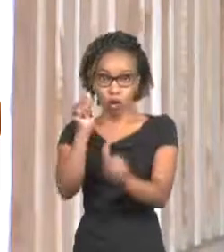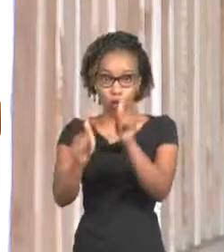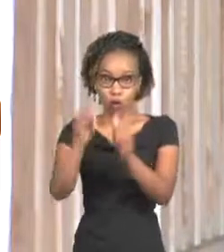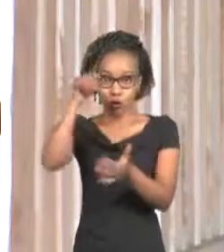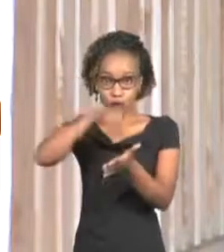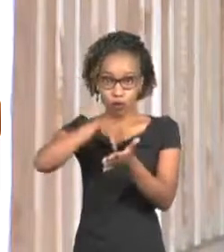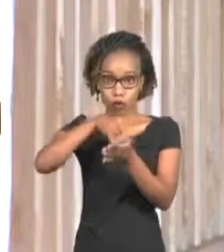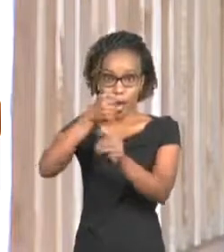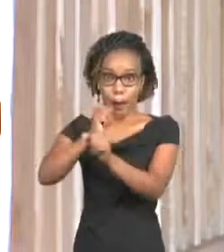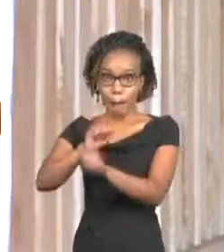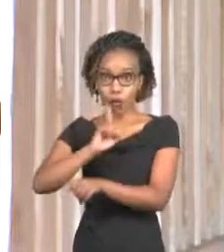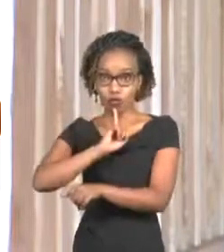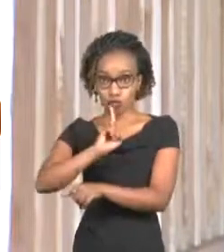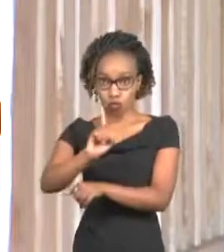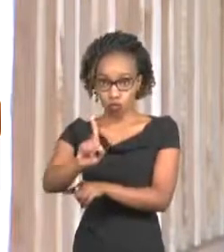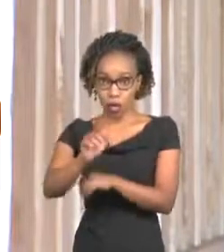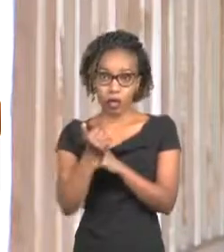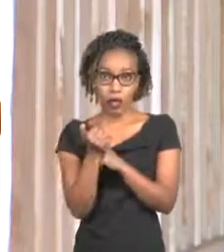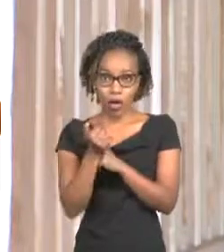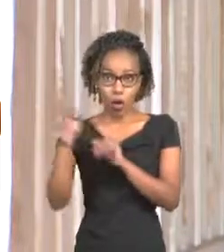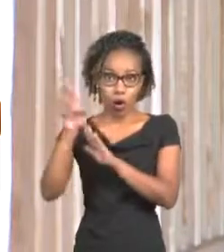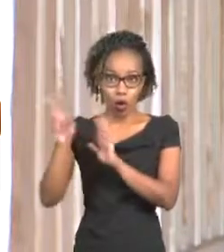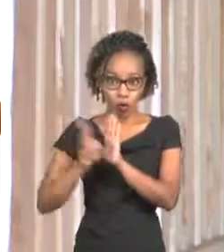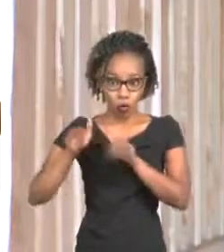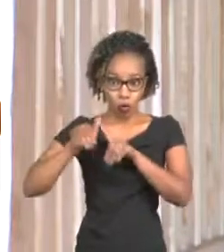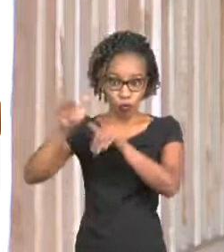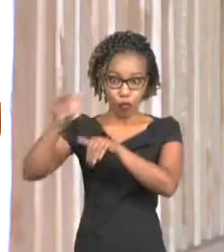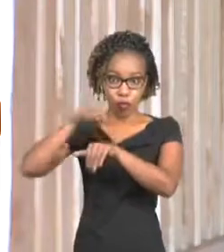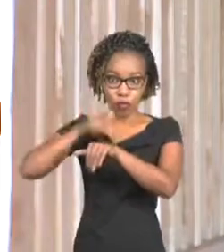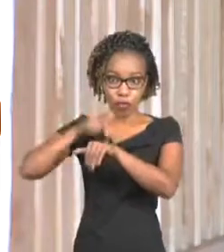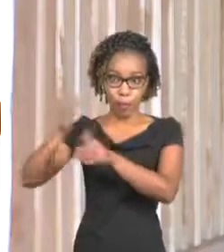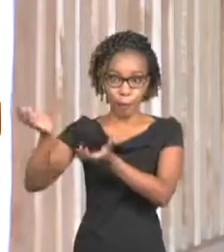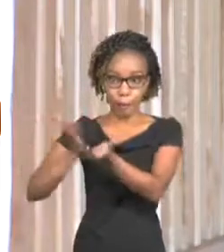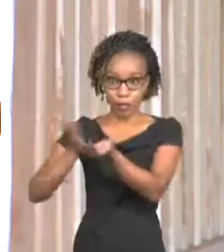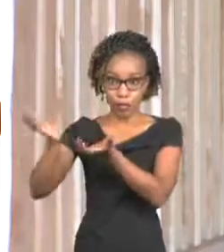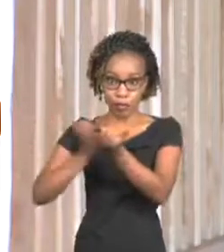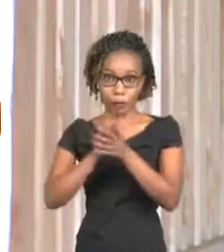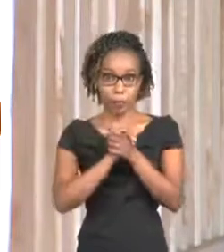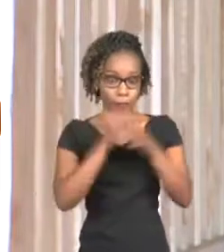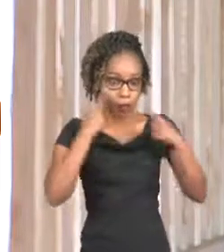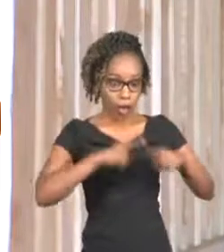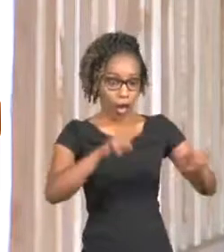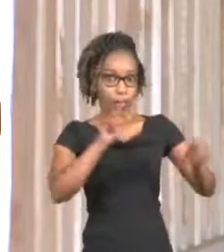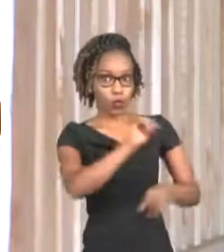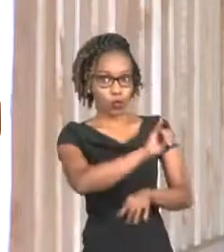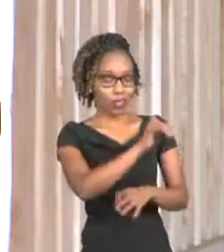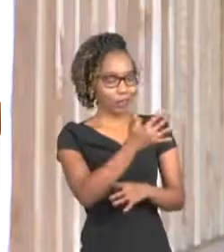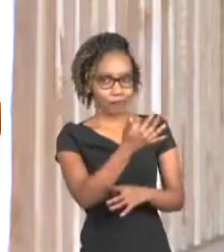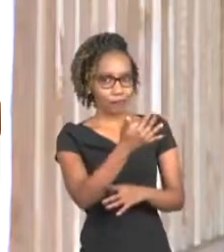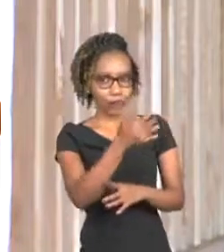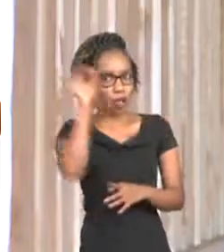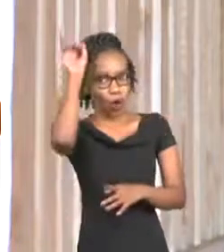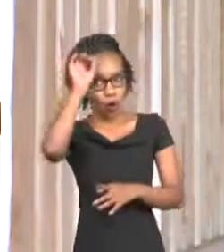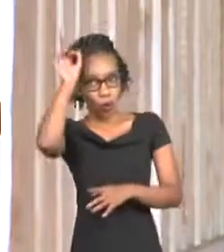na kuhakikisha utunzaji wa itifaki wakati wa masaa ya biashara. Hata hivyo, tangazo hilo limeibua hisia